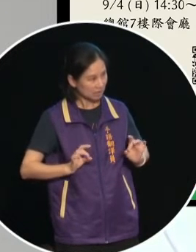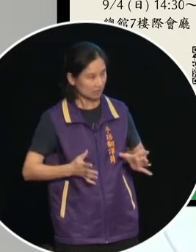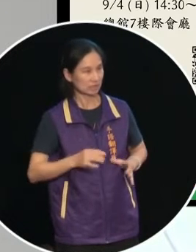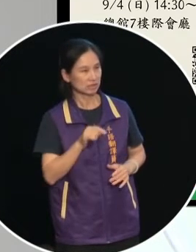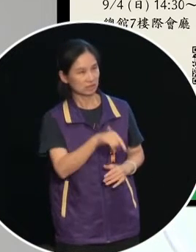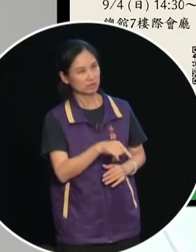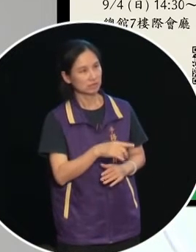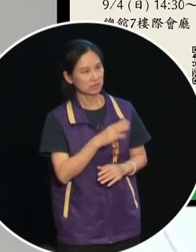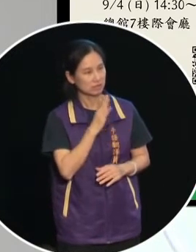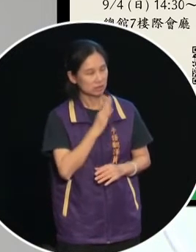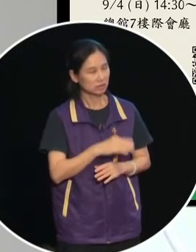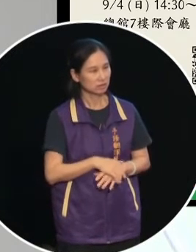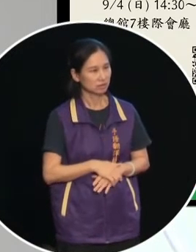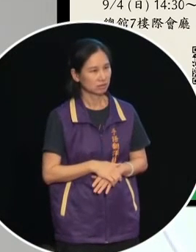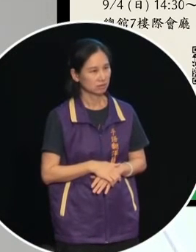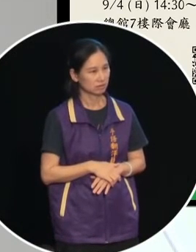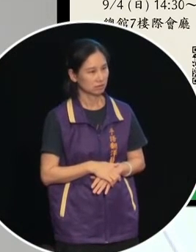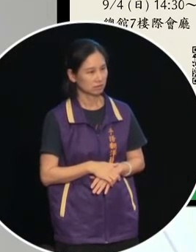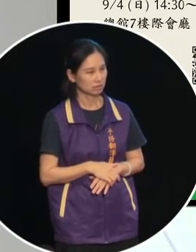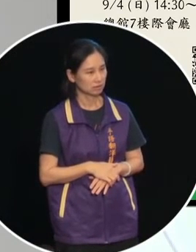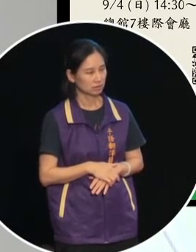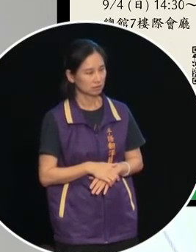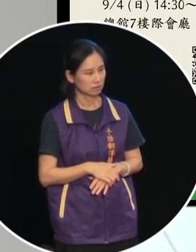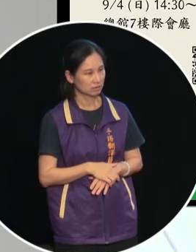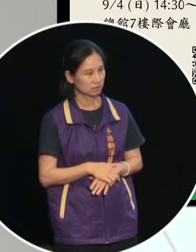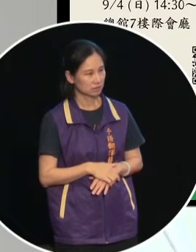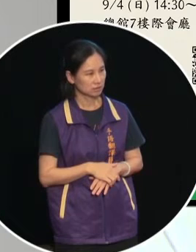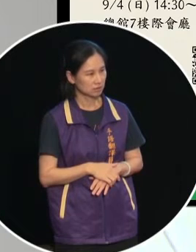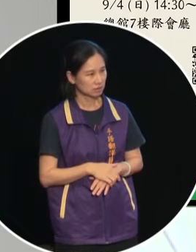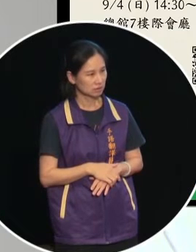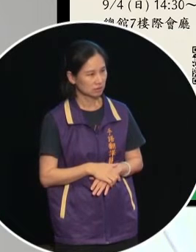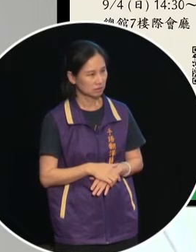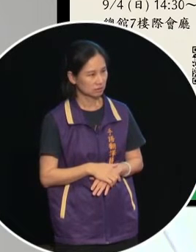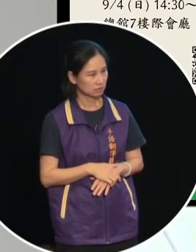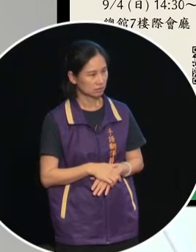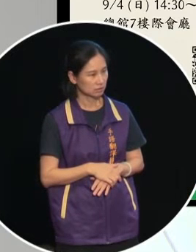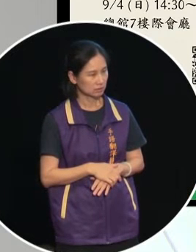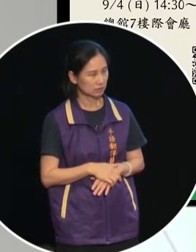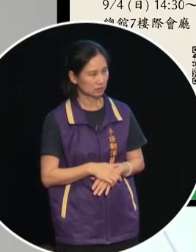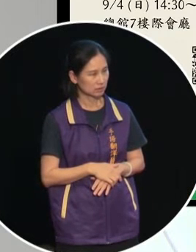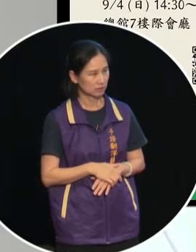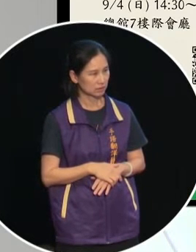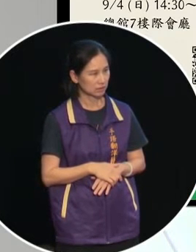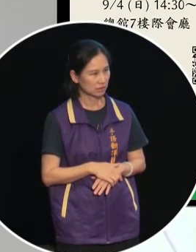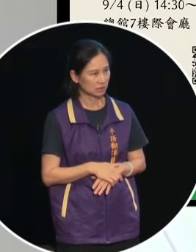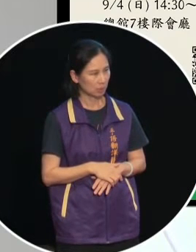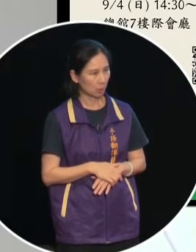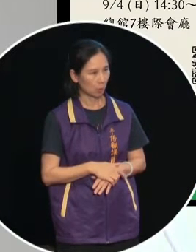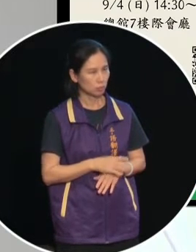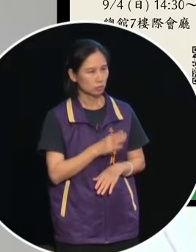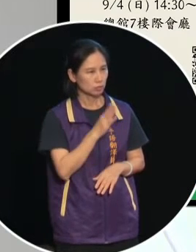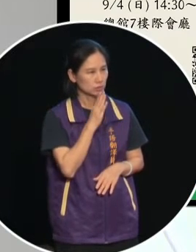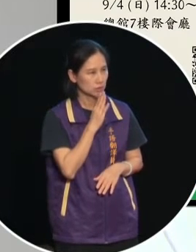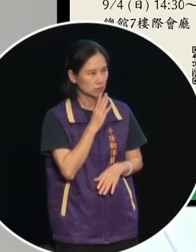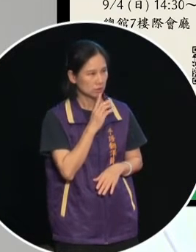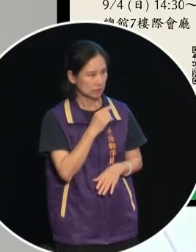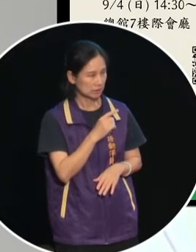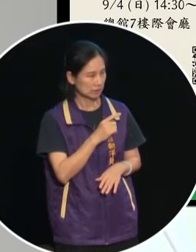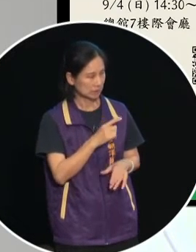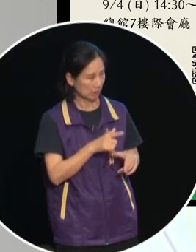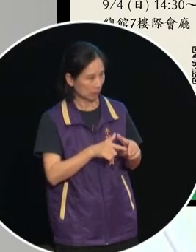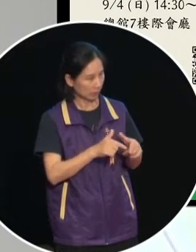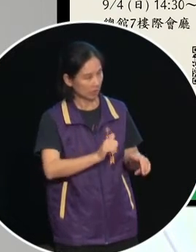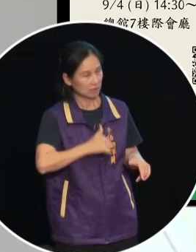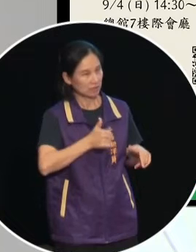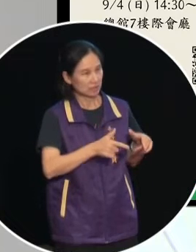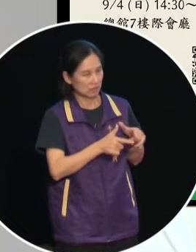是一种什么什么计算做的了，就是 这个从心里想要，哎，就是见到一个外国人来的